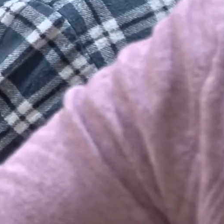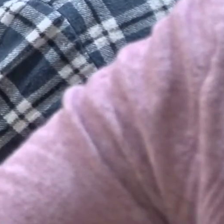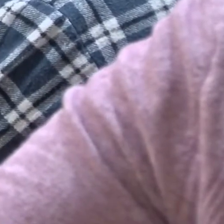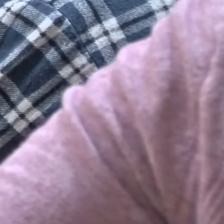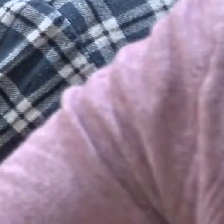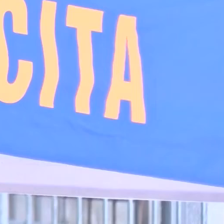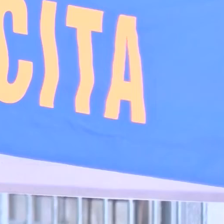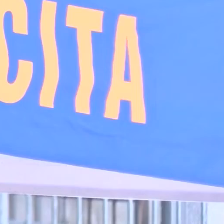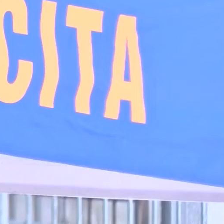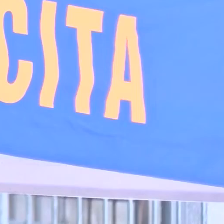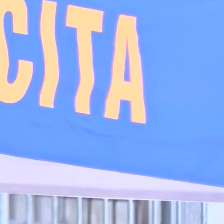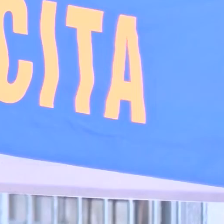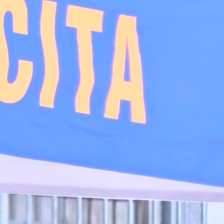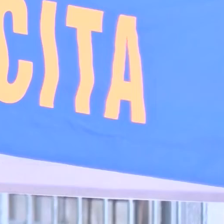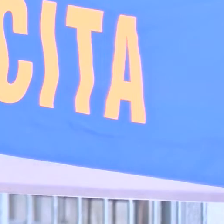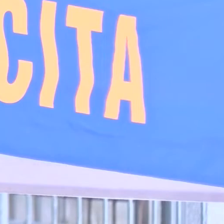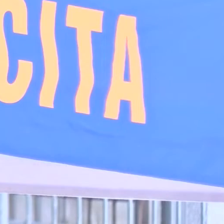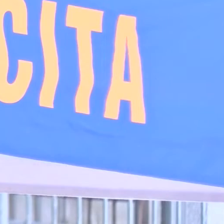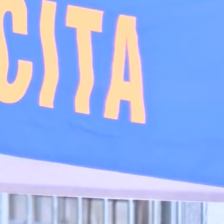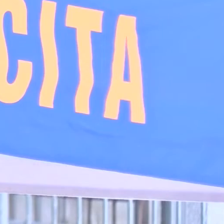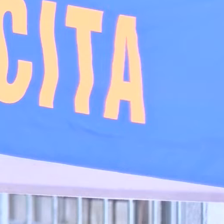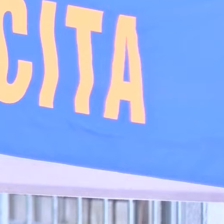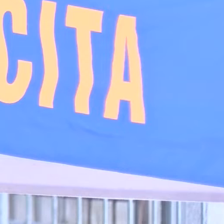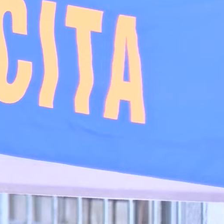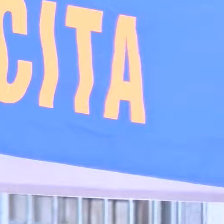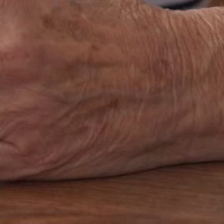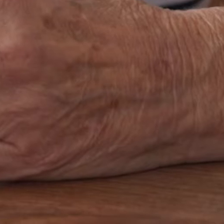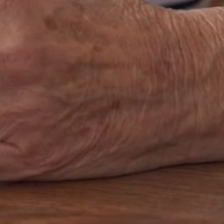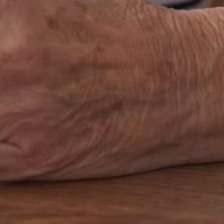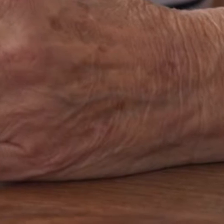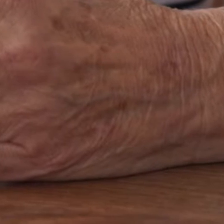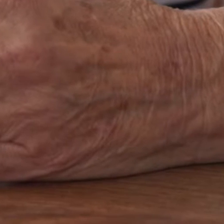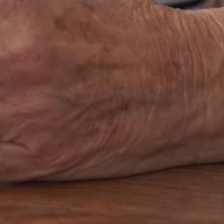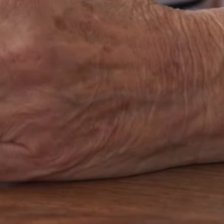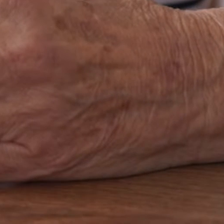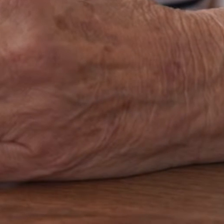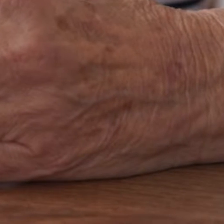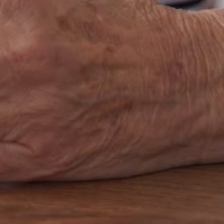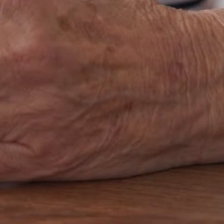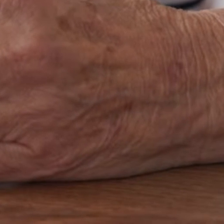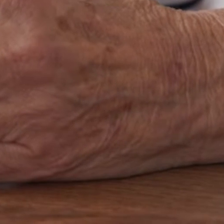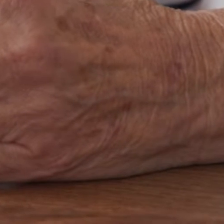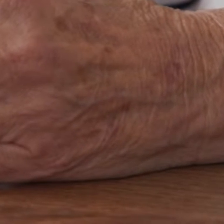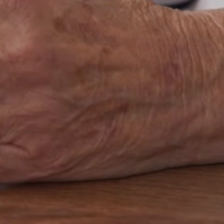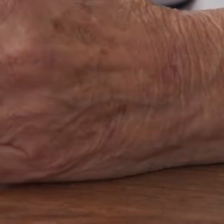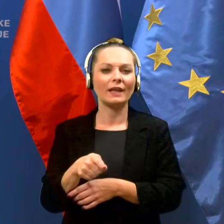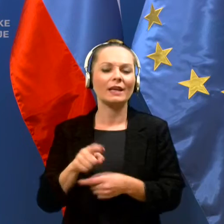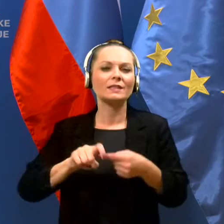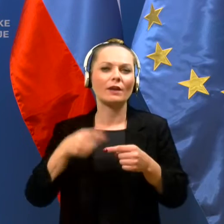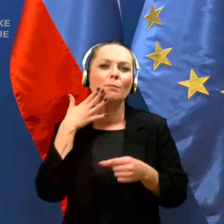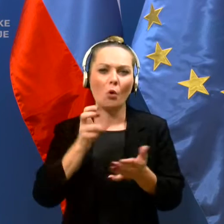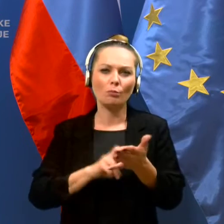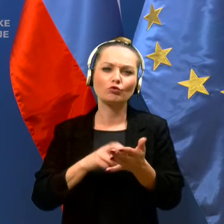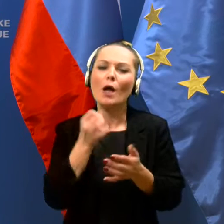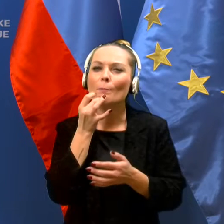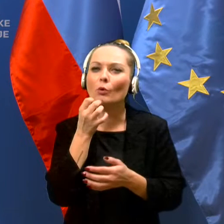prav vsaka pomoč, tako tudi različnih struktur civilne zaščite, ki situacijo v DSO-jih in VDC-jih redno spremljajo. Težave